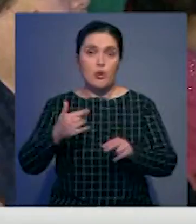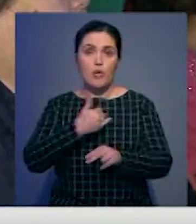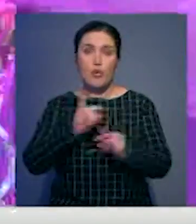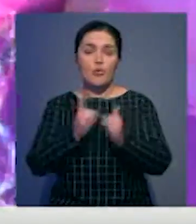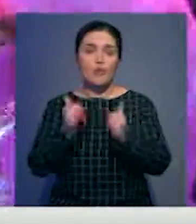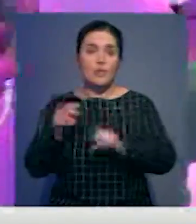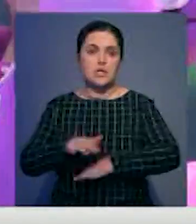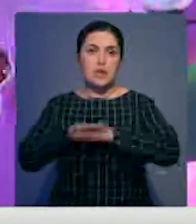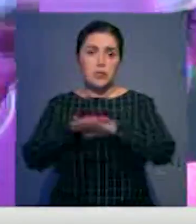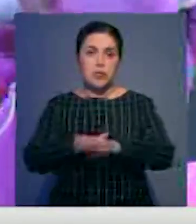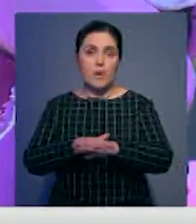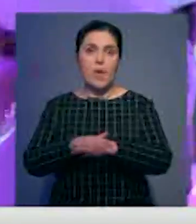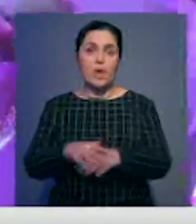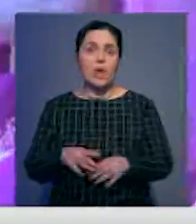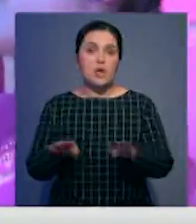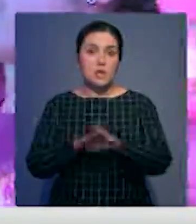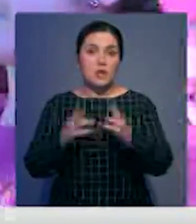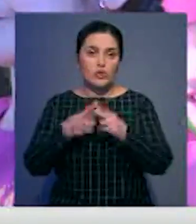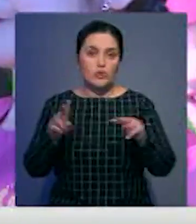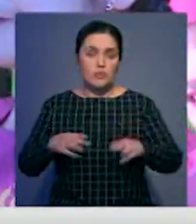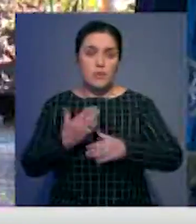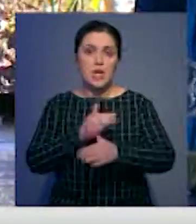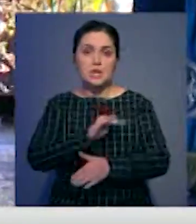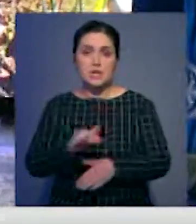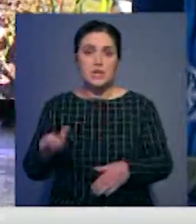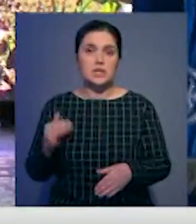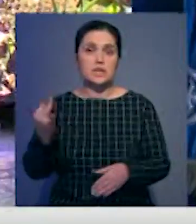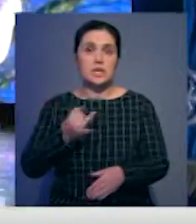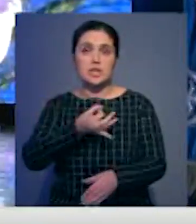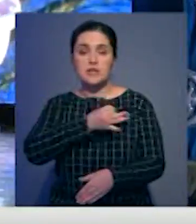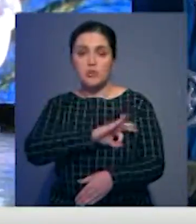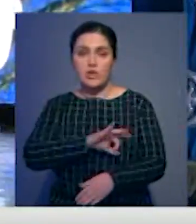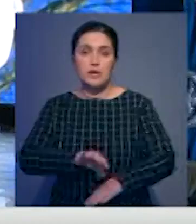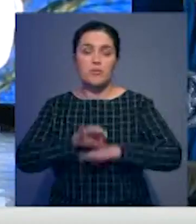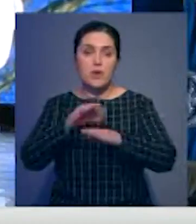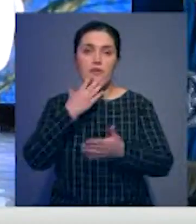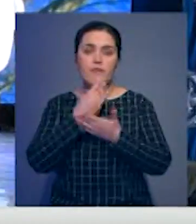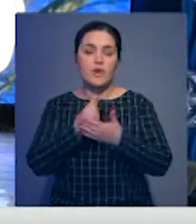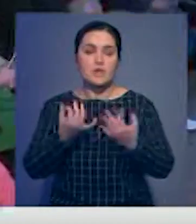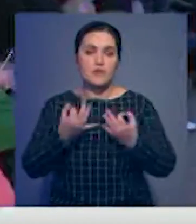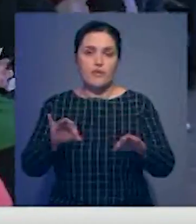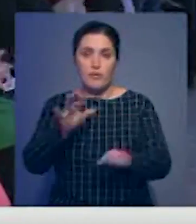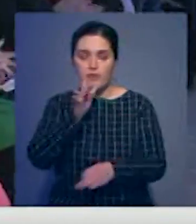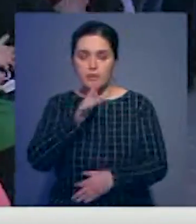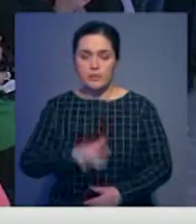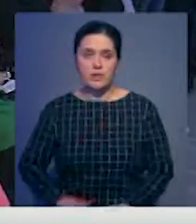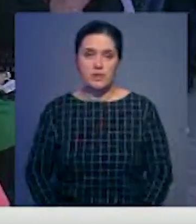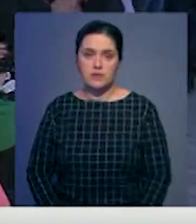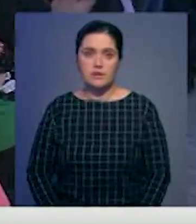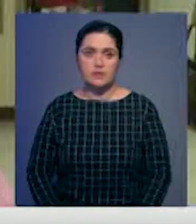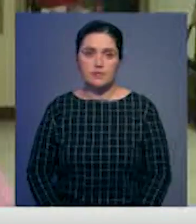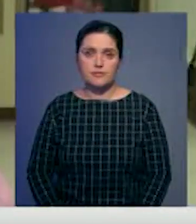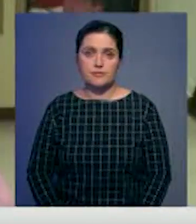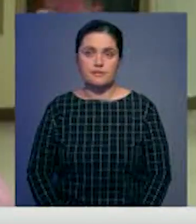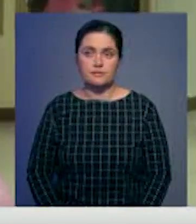увеличения финансирования на эти цели, ведь такие клубы помогают детям интересно и с пользой проводить свой досуг.